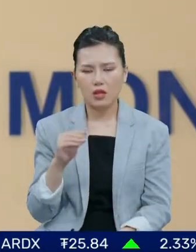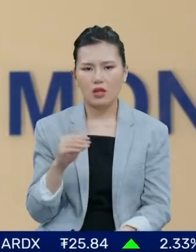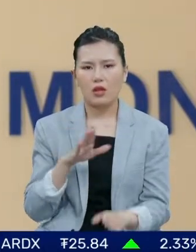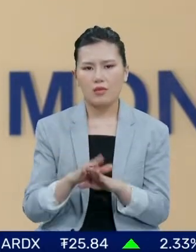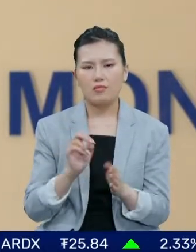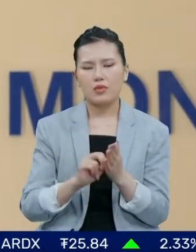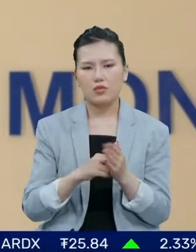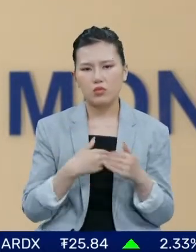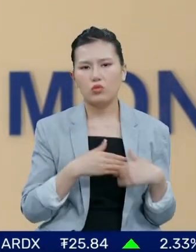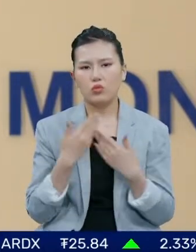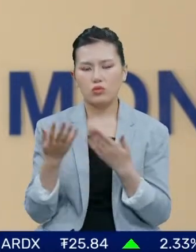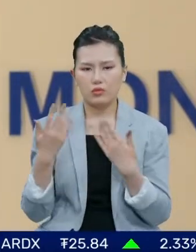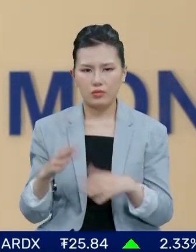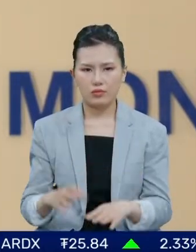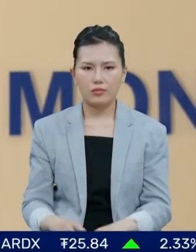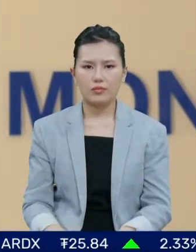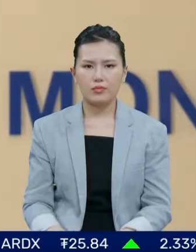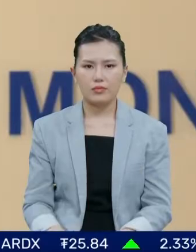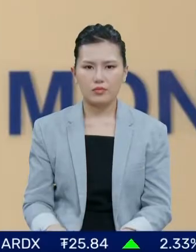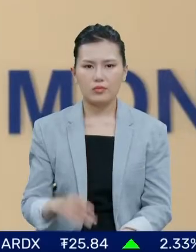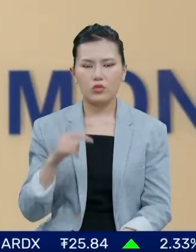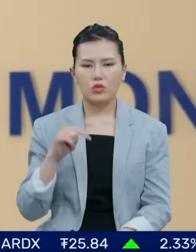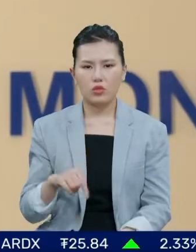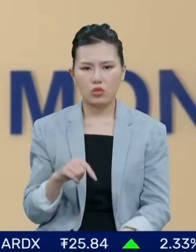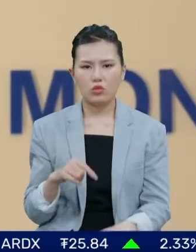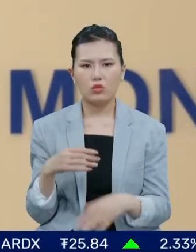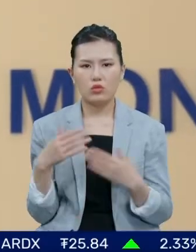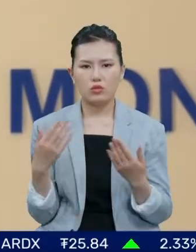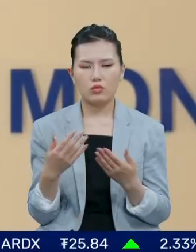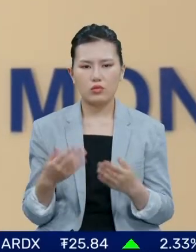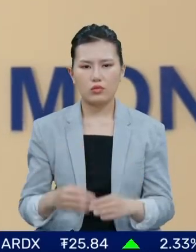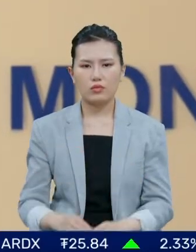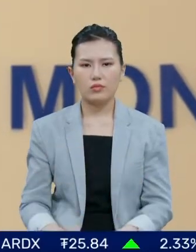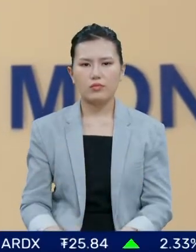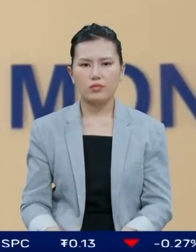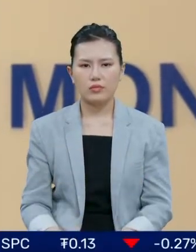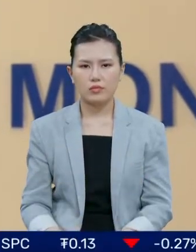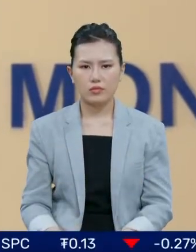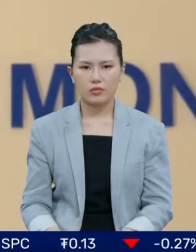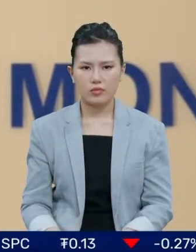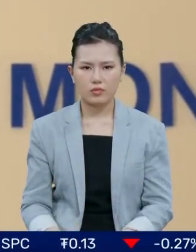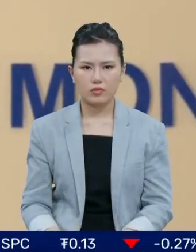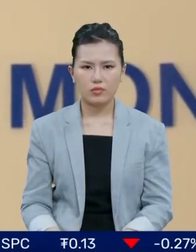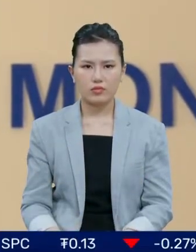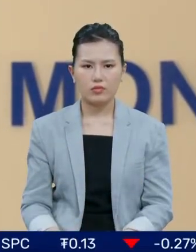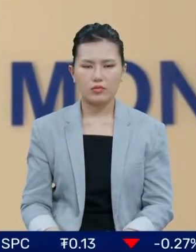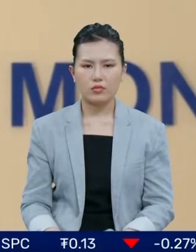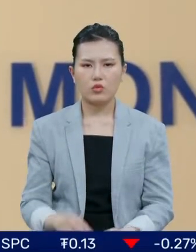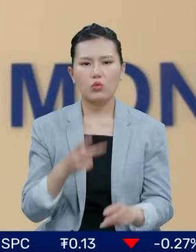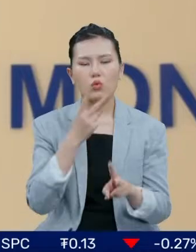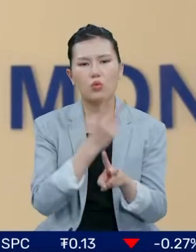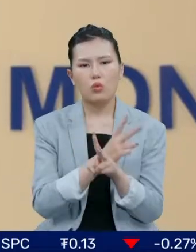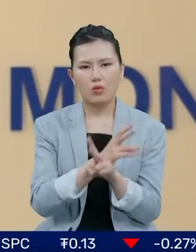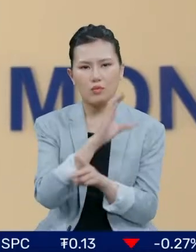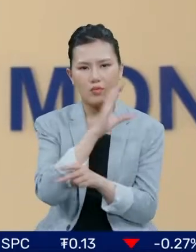явуулсан. За мөн одоо энэ нэр дурддаг байгаа асуудлыг нэг мөр шалгаж шийдвэрлэх нь зүйтэй гэсэн үгнээс холбогдох хуулийн байгууллагууд руу шалгуулахаар, эцсийн